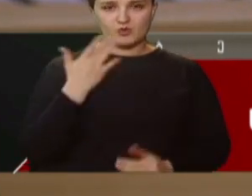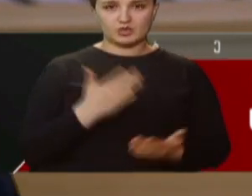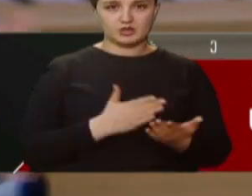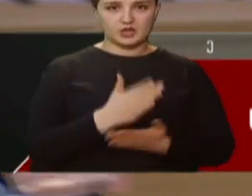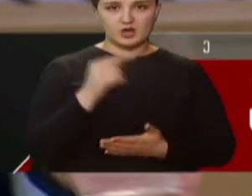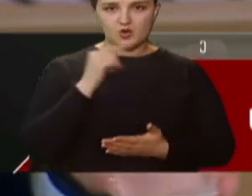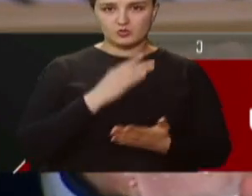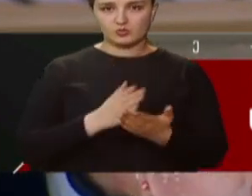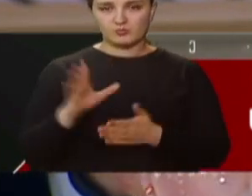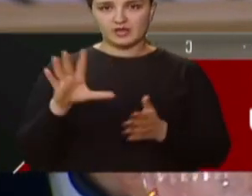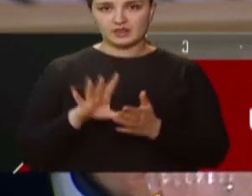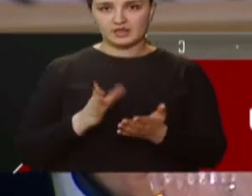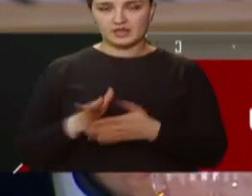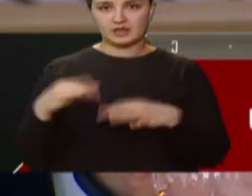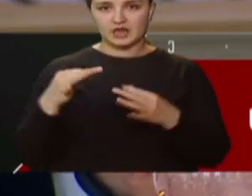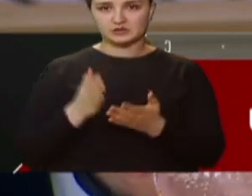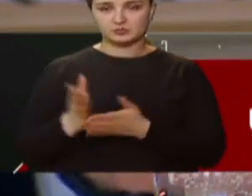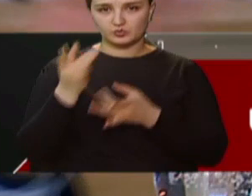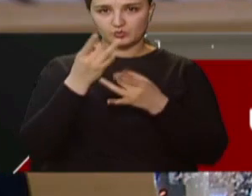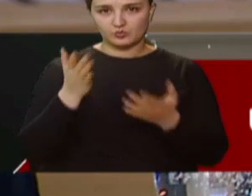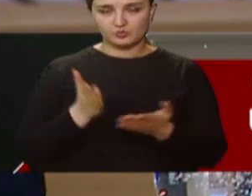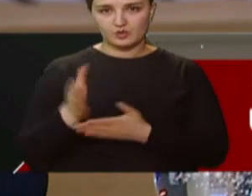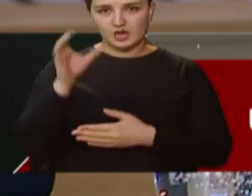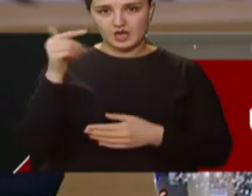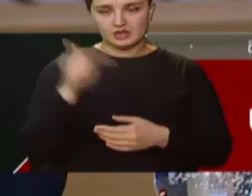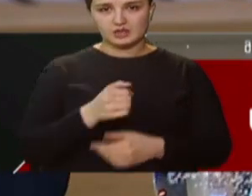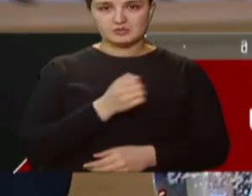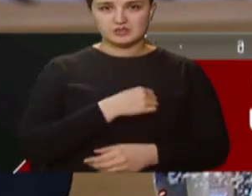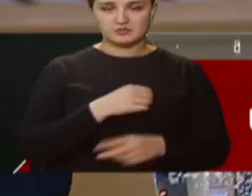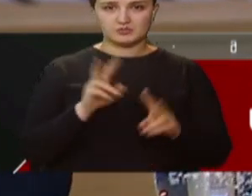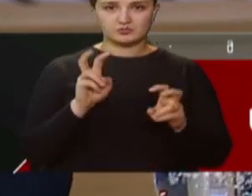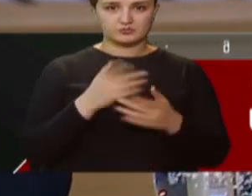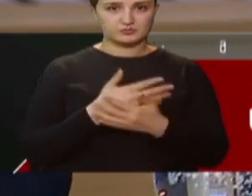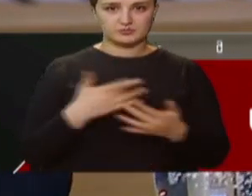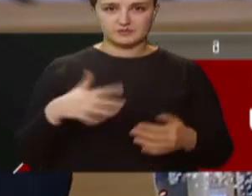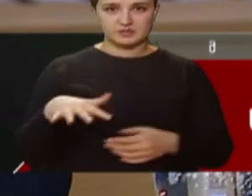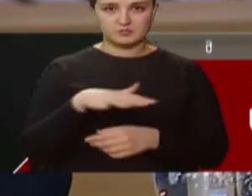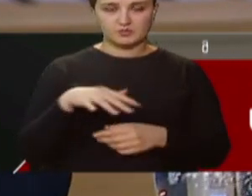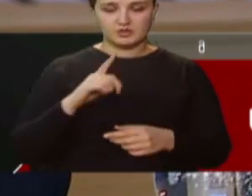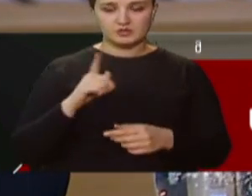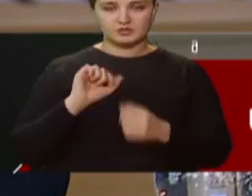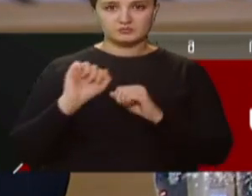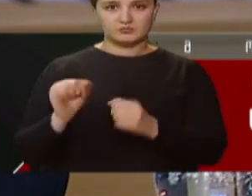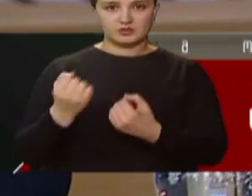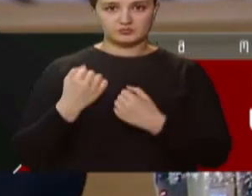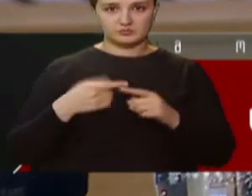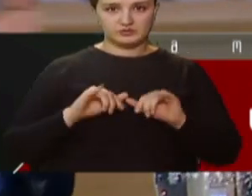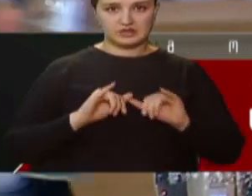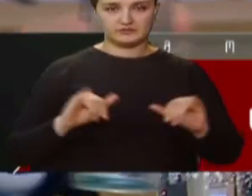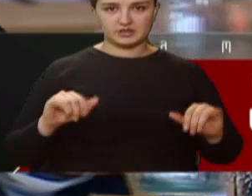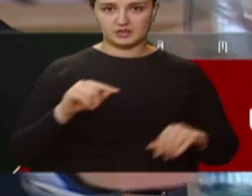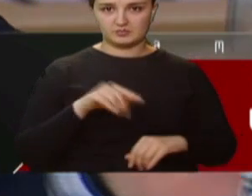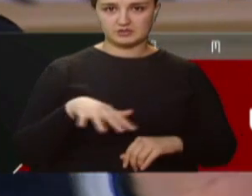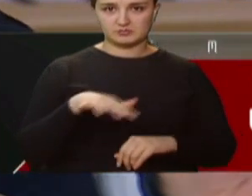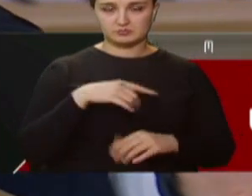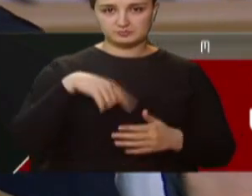ეკონომიკა, energetica, transporti, cultura, განათლება, სამხედრო და სხვა სფეროები. Ჩვენ ერთმანეთს მხარს უჭერთ ამ სფეროების განვითარებაში.